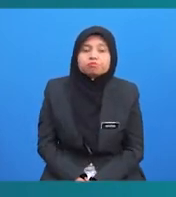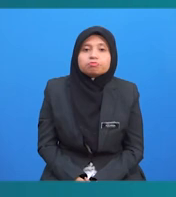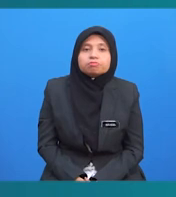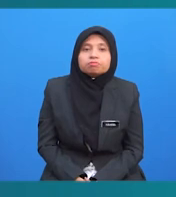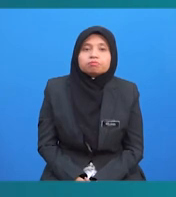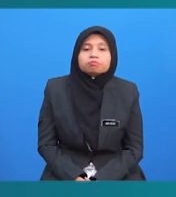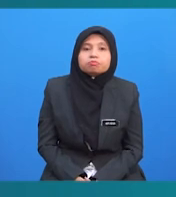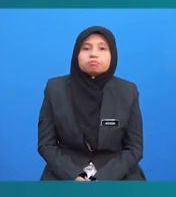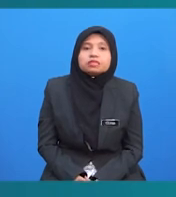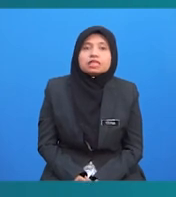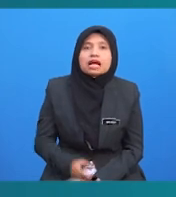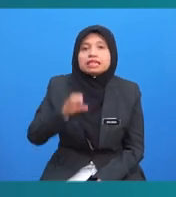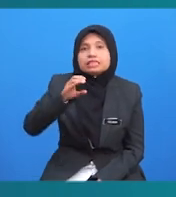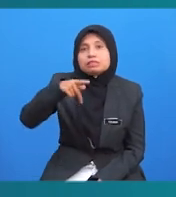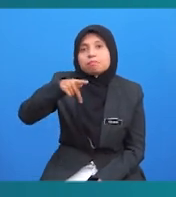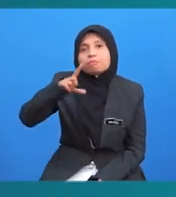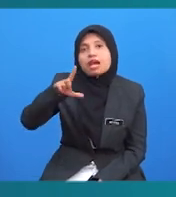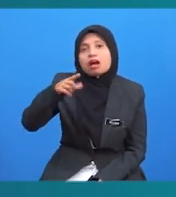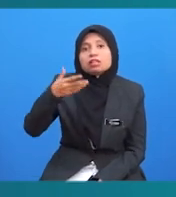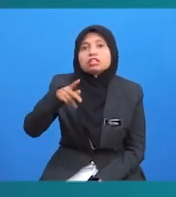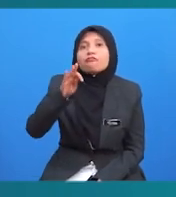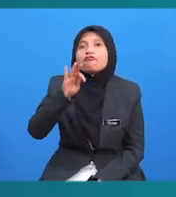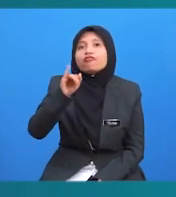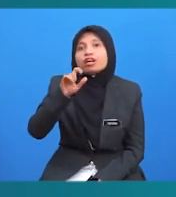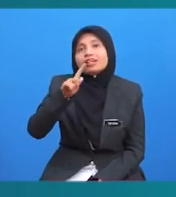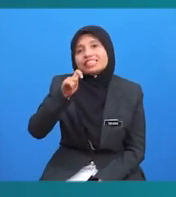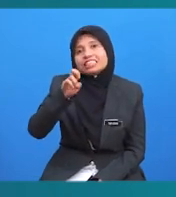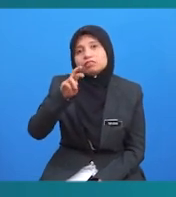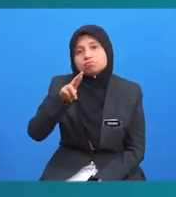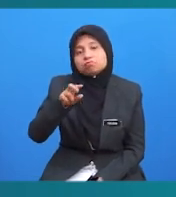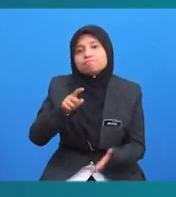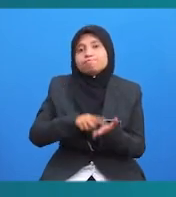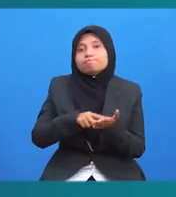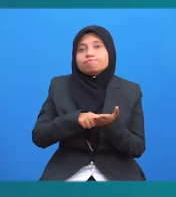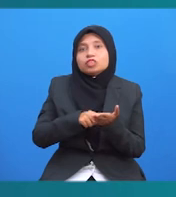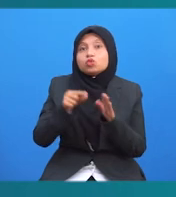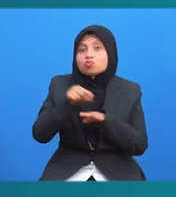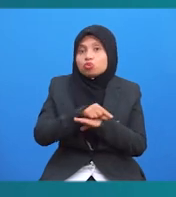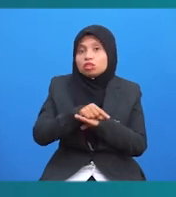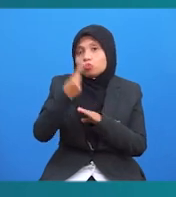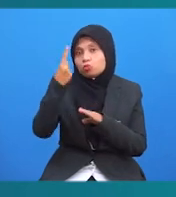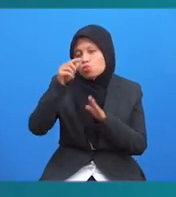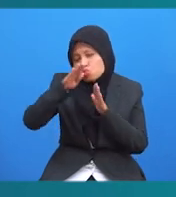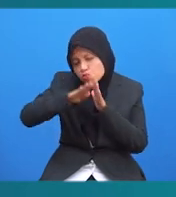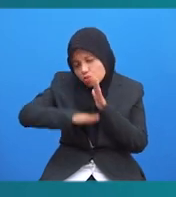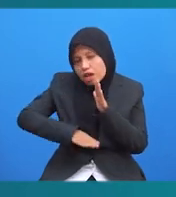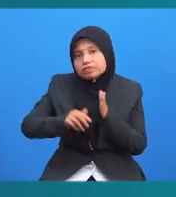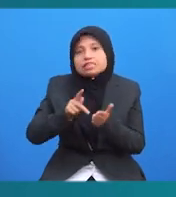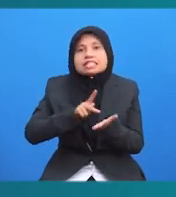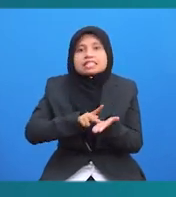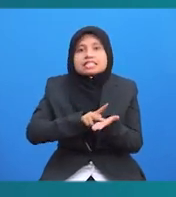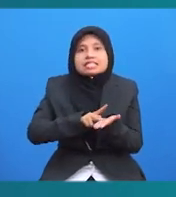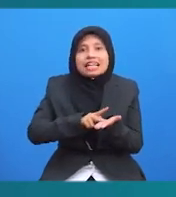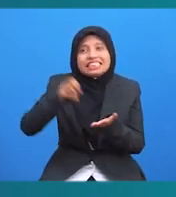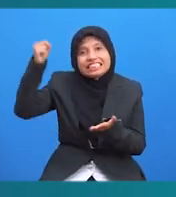Filter yang pertama adalah CPL filter. Filter ini digunakan bagi mengurangkan kesan